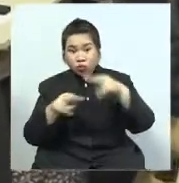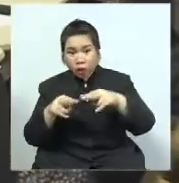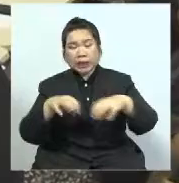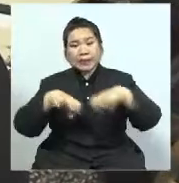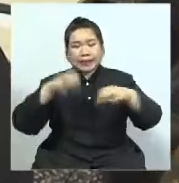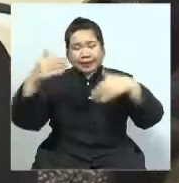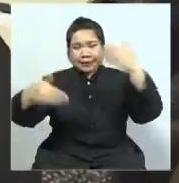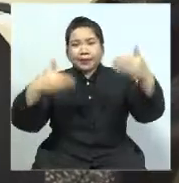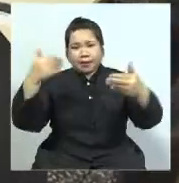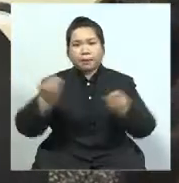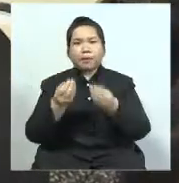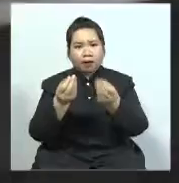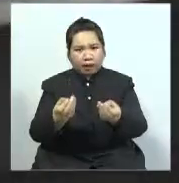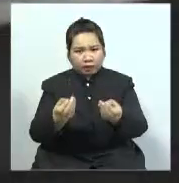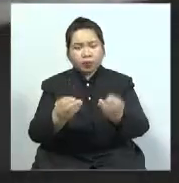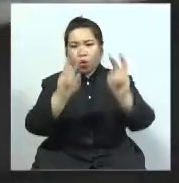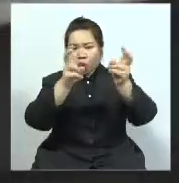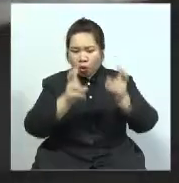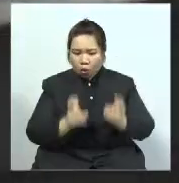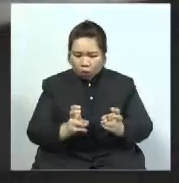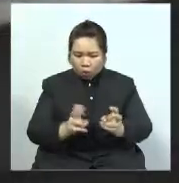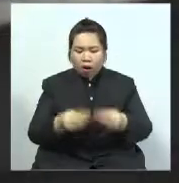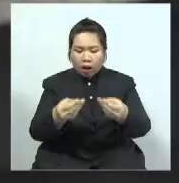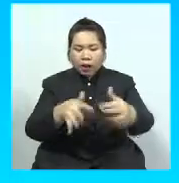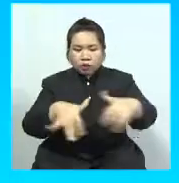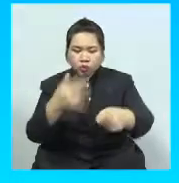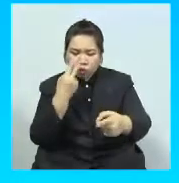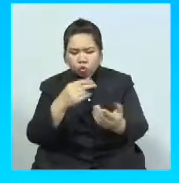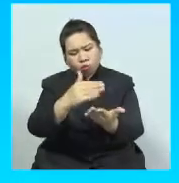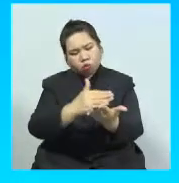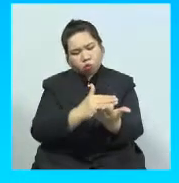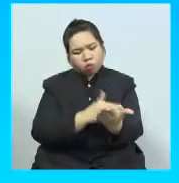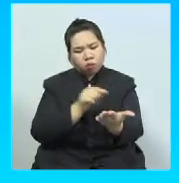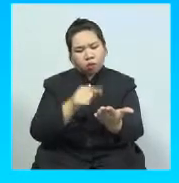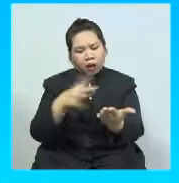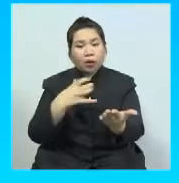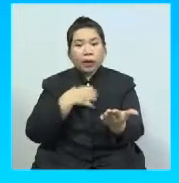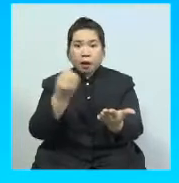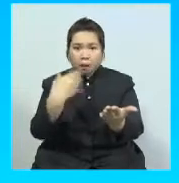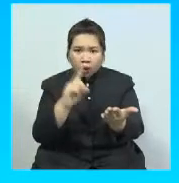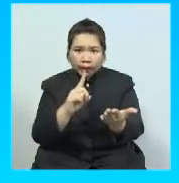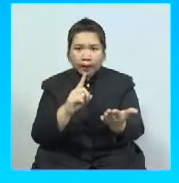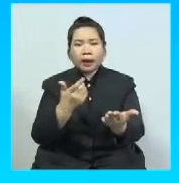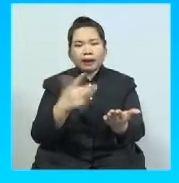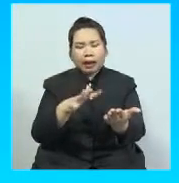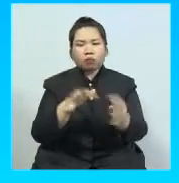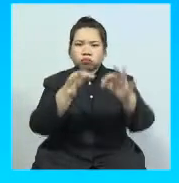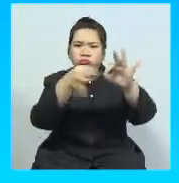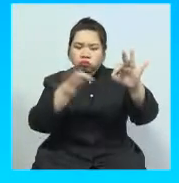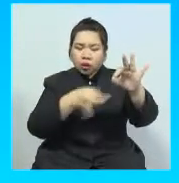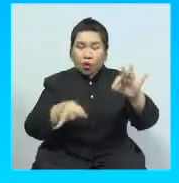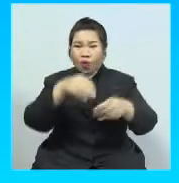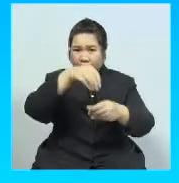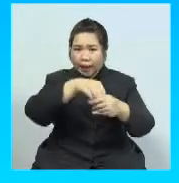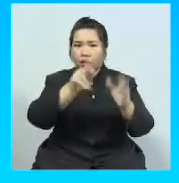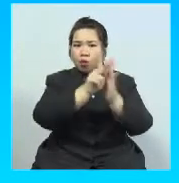าพซึ่งก็จัดให้มีการวิพากษ์นะคะสำหรับร่างพระราชบัญญัติการจดทะเบียนคู่ชีวิตขึ้นมาเพื่อที่จะมีการนำเสนอสาระสำคัญต่